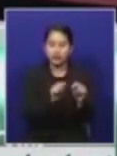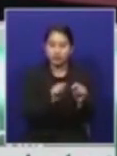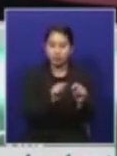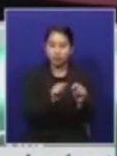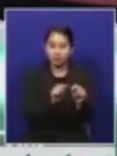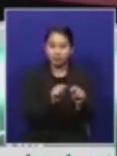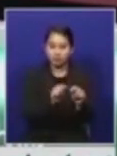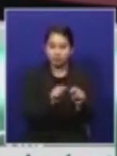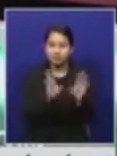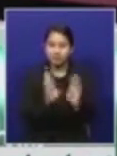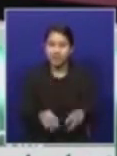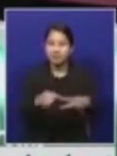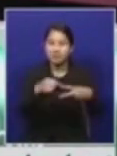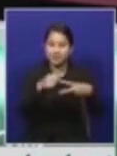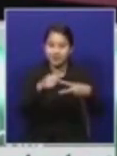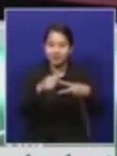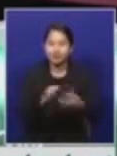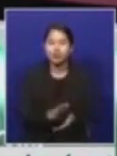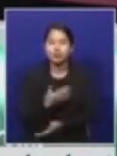เขียนโดยคิดจากจำนวนชุมชนในเขตตำบลนานๆอาจแบ่งเป็นสองหรือสามระดับอาจจะรอตำบลในเขตชนบนในลักษณะที่1นี่คือข้อเสนอเพื่ออะไรครับเพื่อวางระบบการพัฒนาโดยมุ่งส่งเสริมการมีส่วนร่วมของประชาชนทุกภาคส่วนด้วยวิธีการส่งเสริมประชาธิปไตยในระดับตำบลโดยให้คณะการตำบลและหมู่บ้านได้ร่วมกันคิดหัวใจสำคัญของโครงการนี้คืออะไรครับก็คือจัดสรรงบประมาณลงหมู่บ้านโดยตรงไม่ผ่านนายอำเภอแล้วก็จังหวัด